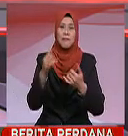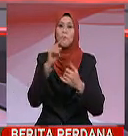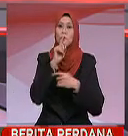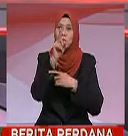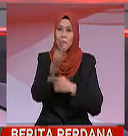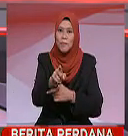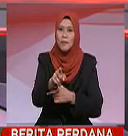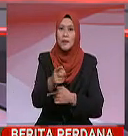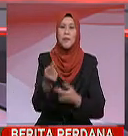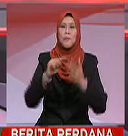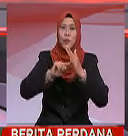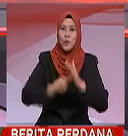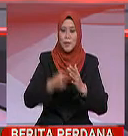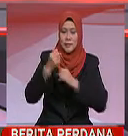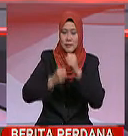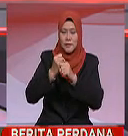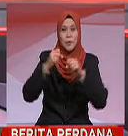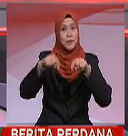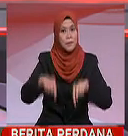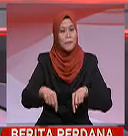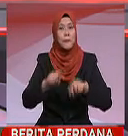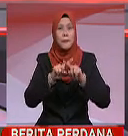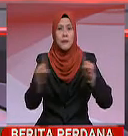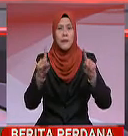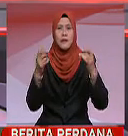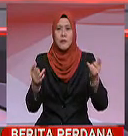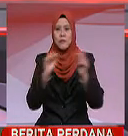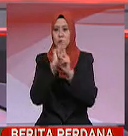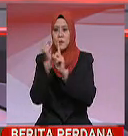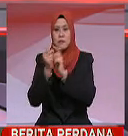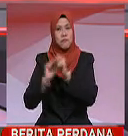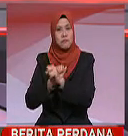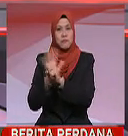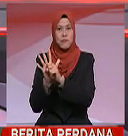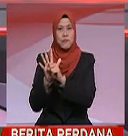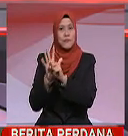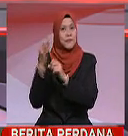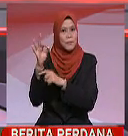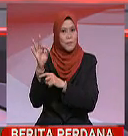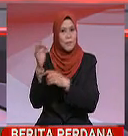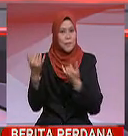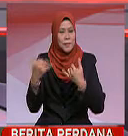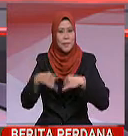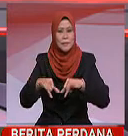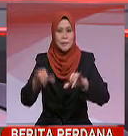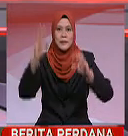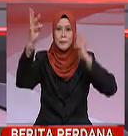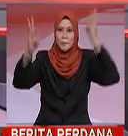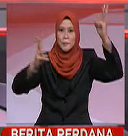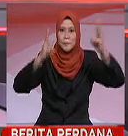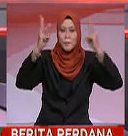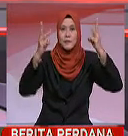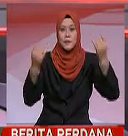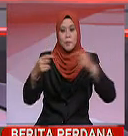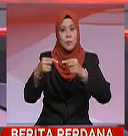sepatutnya berlangsung tahun ini ia berikutan situasi penularan wabak covid-19 yang masih membimbangkan